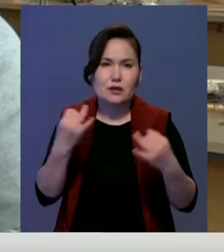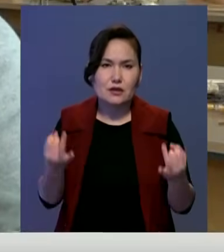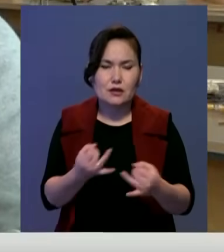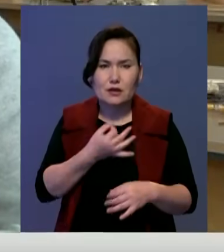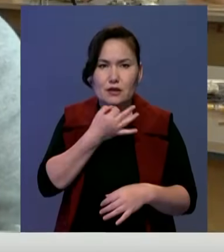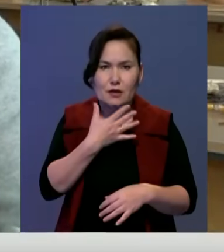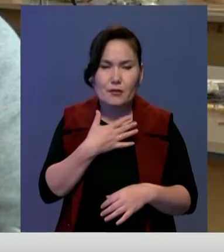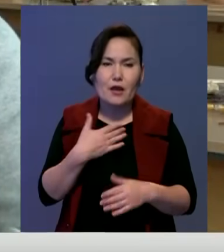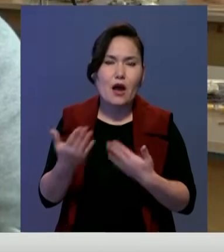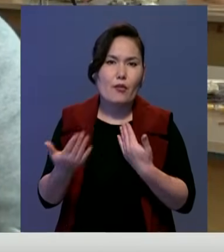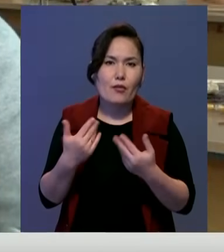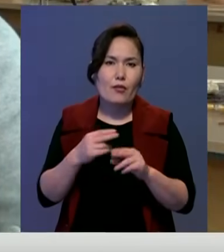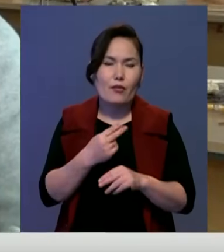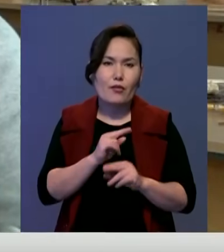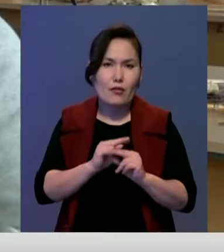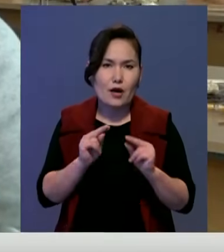Сөйлесем,